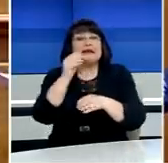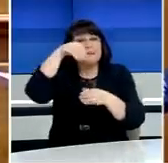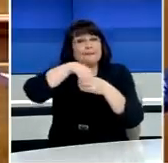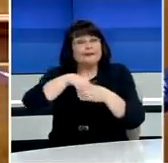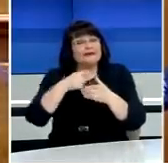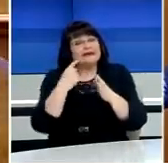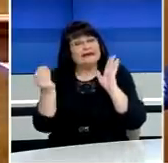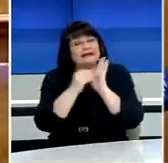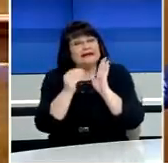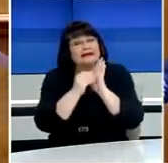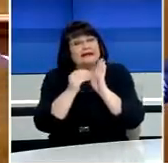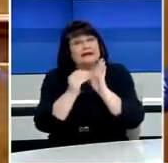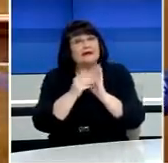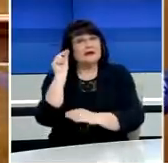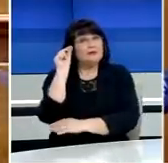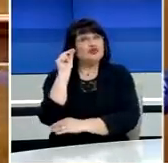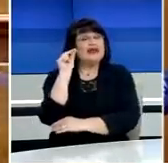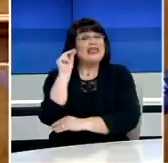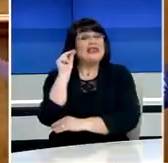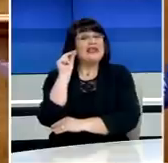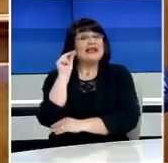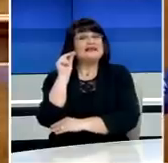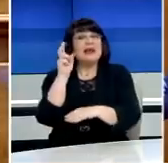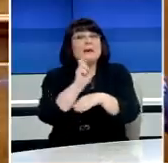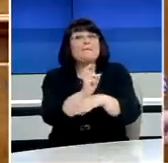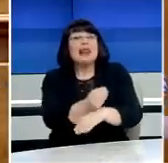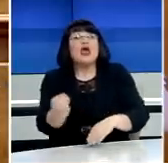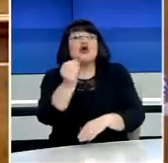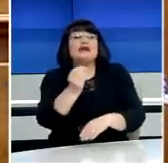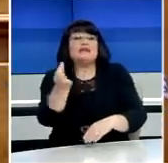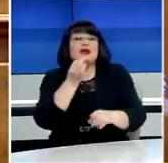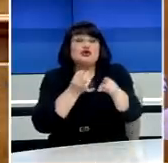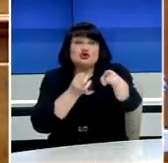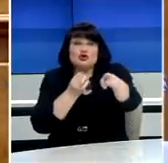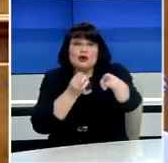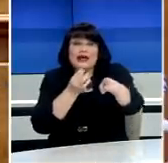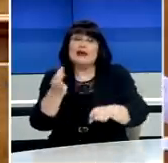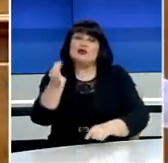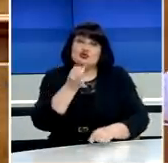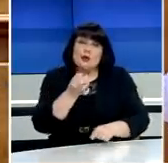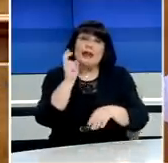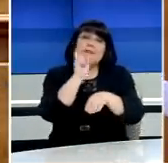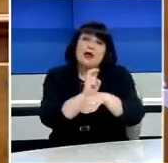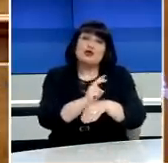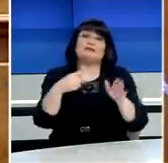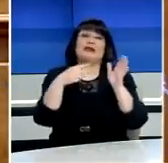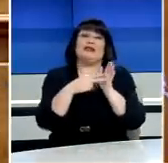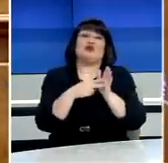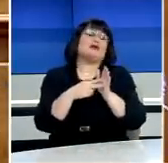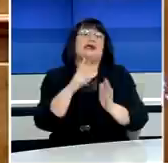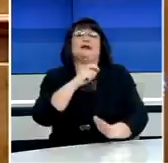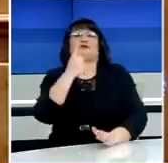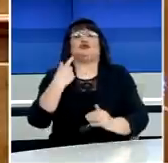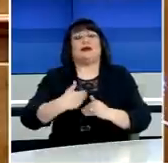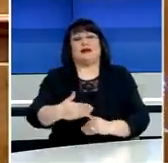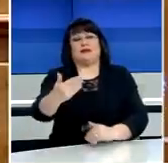βάλανε, που θα σας λένε δεσμευτήκατε σε πλεόνασμα το 2021. Και το δεύτερο, και σας το δίνω όλο δικό σας, το δεύτερο που